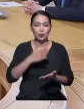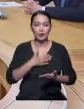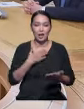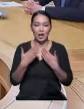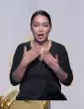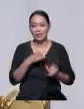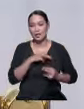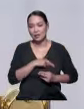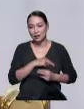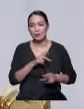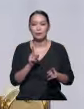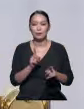имеет стратегический характер.